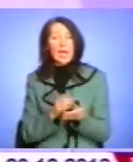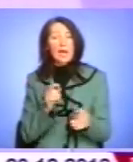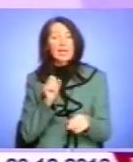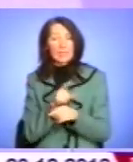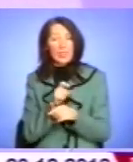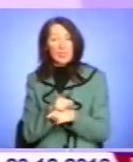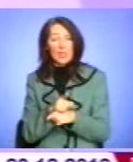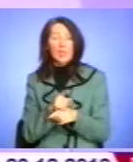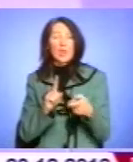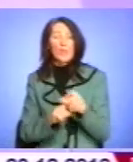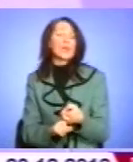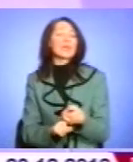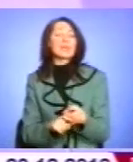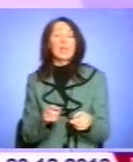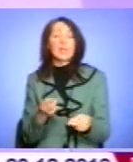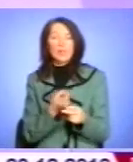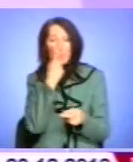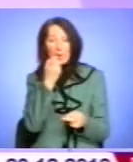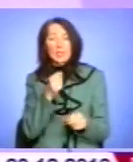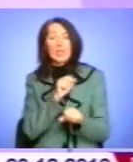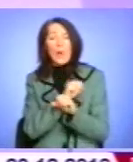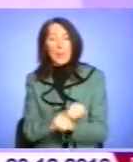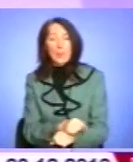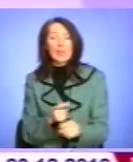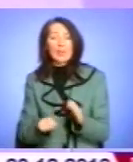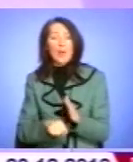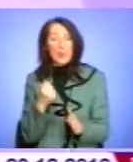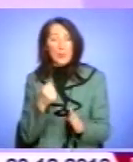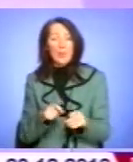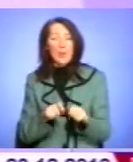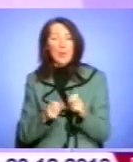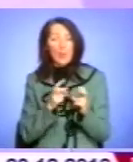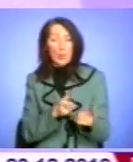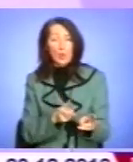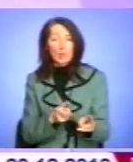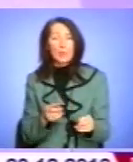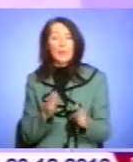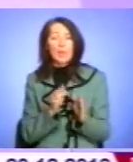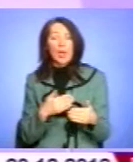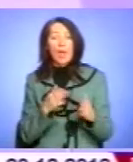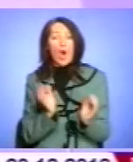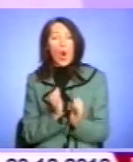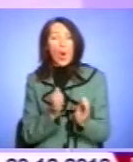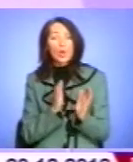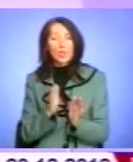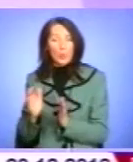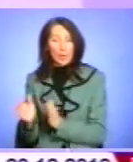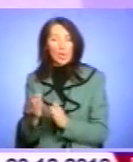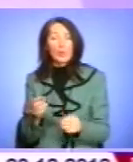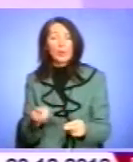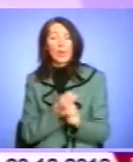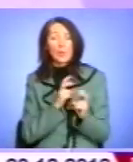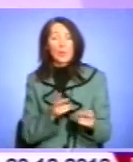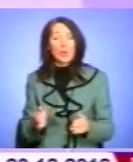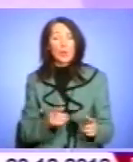та припиненням правопорушень, забезпеченням громадського порядку та безпеки дорожнього руху, виявленням та розкриттям кримінальних